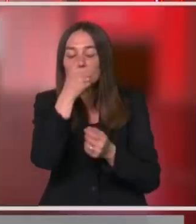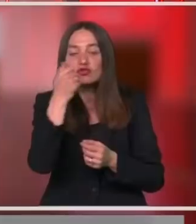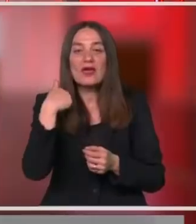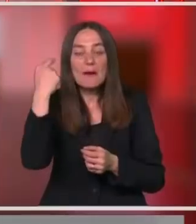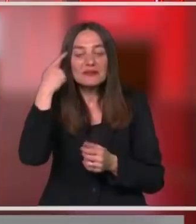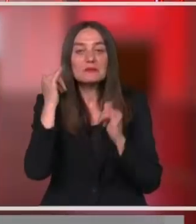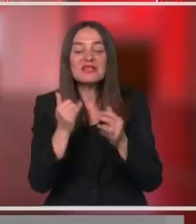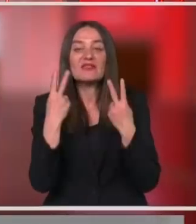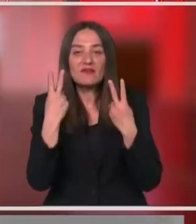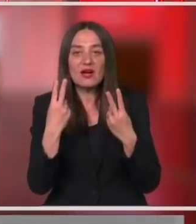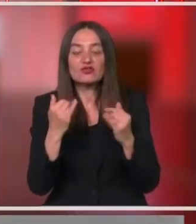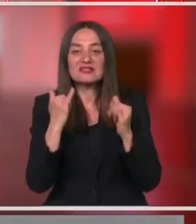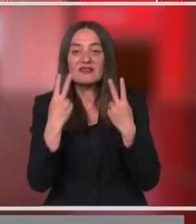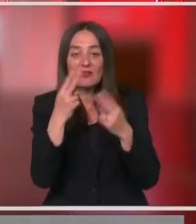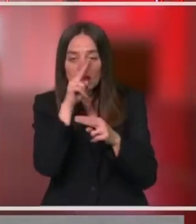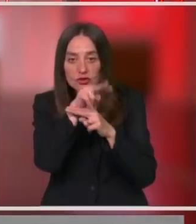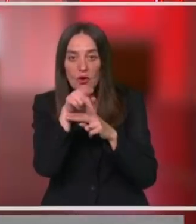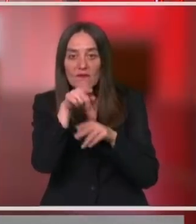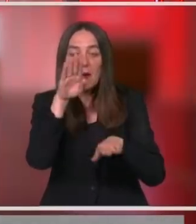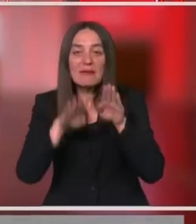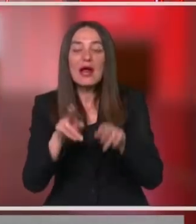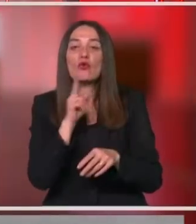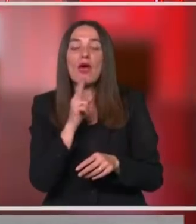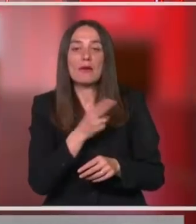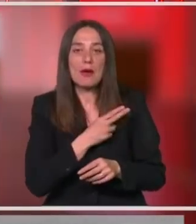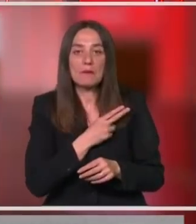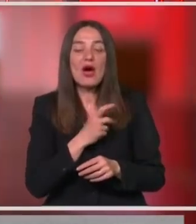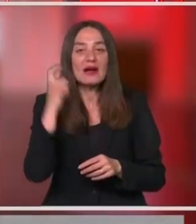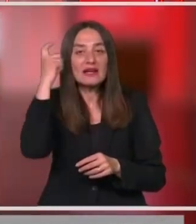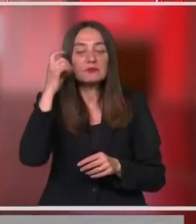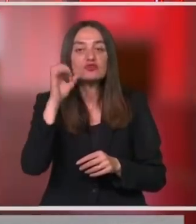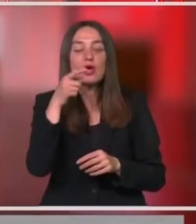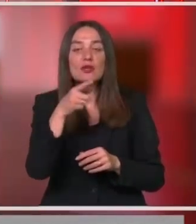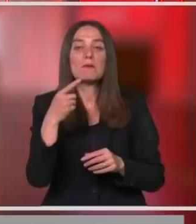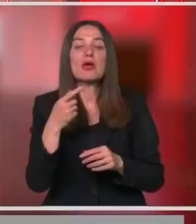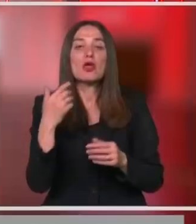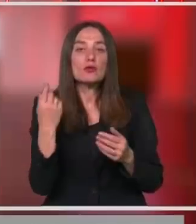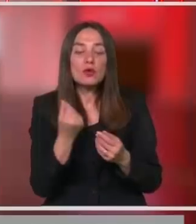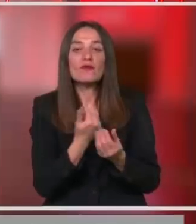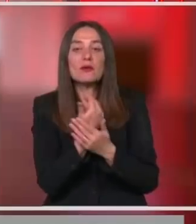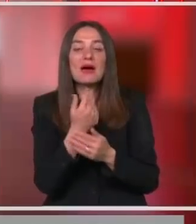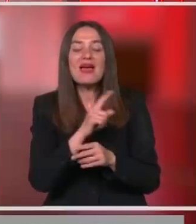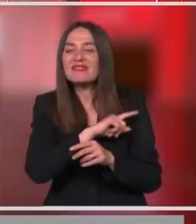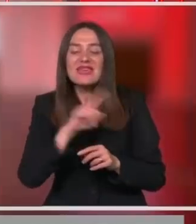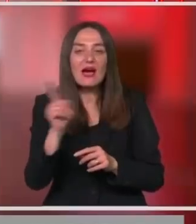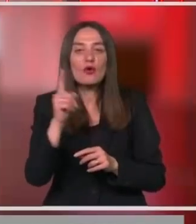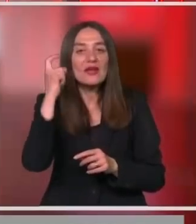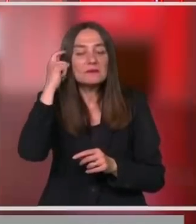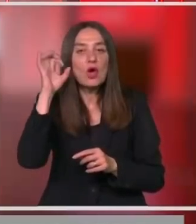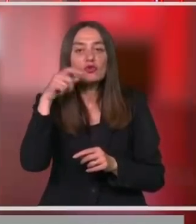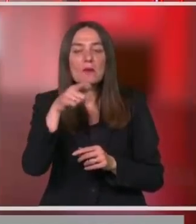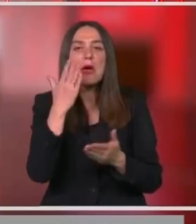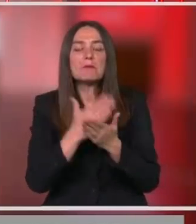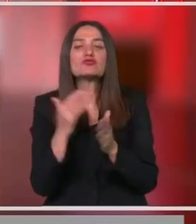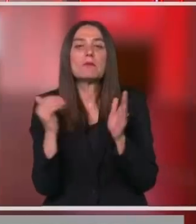sada važno. Znači, sad je važno se skoncentrisati na ove mere koje imamo, razmišljati o tim novima, ali nikako ne razmišljati o tome da će nam